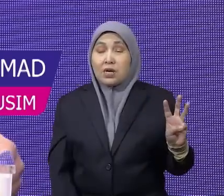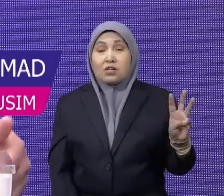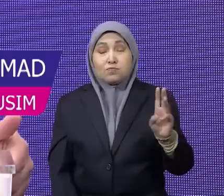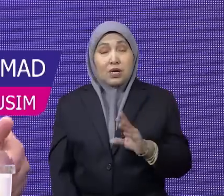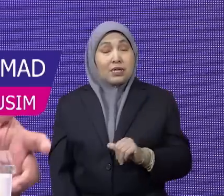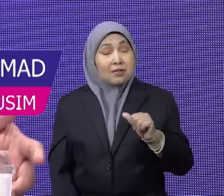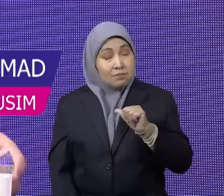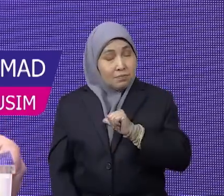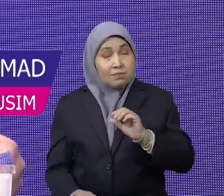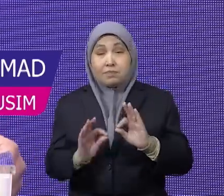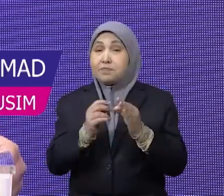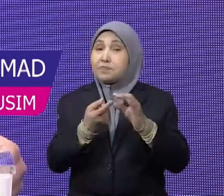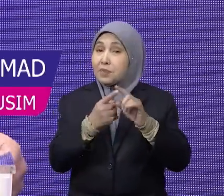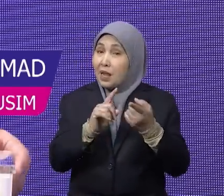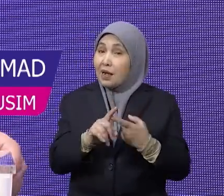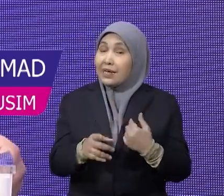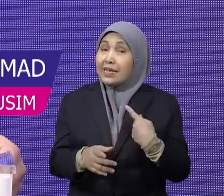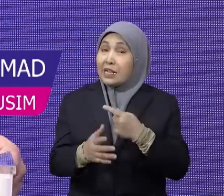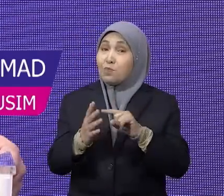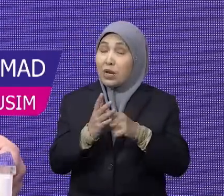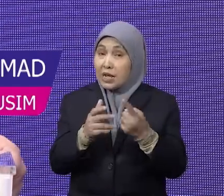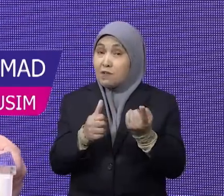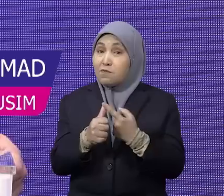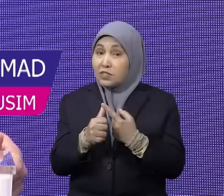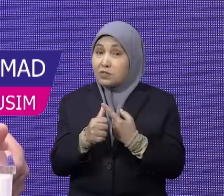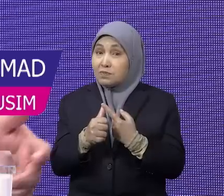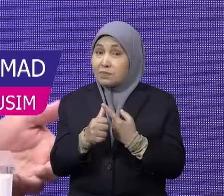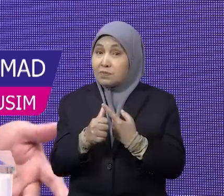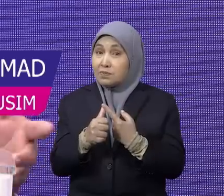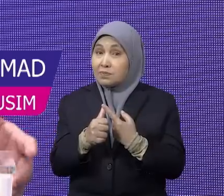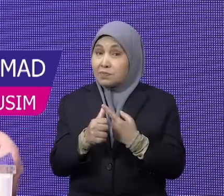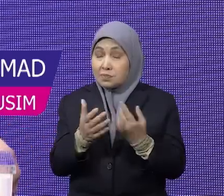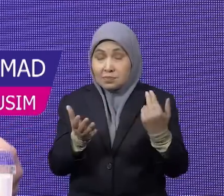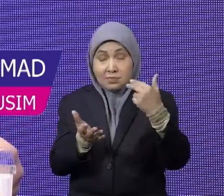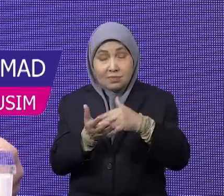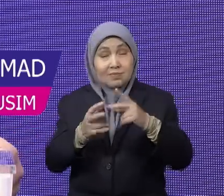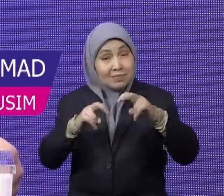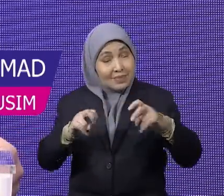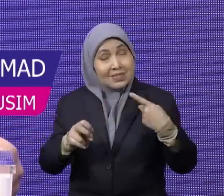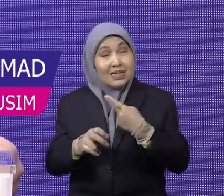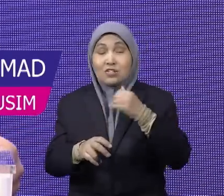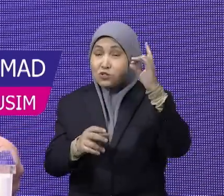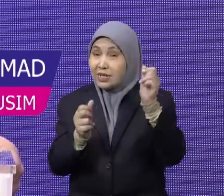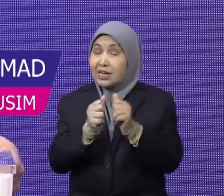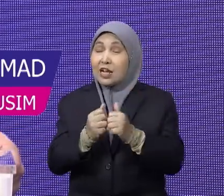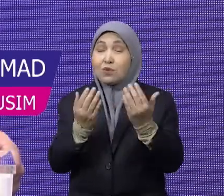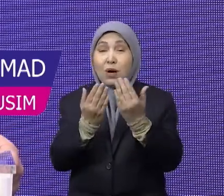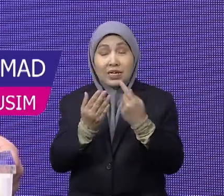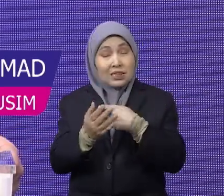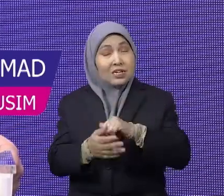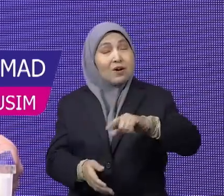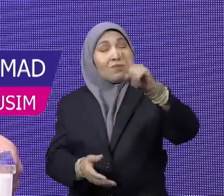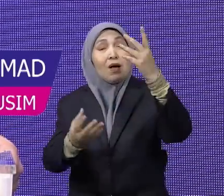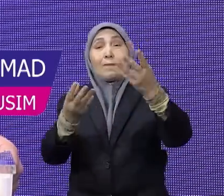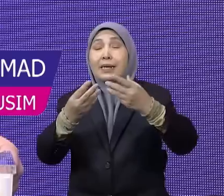sahbihi ajma'in. Amma ba'. Kita mulakan terlebih dahulu ulang kaji kita pada hari ini insya-Allah dengan doa ringkas kita. Subhanaka